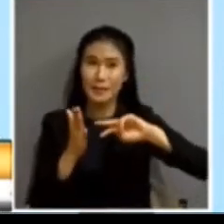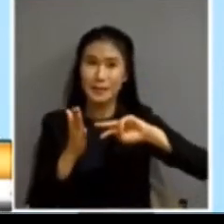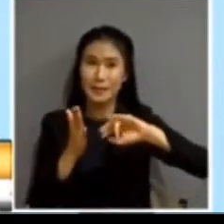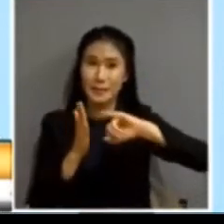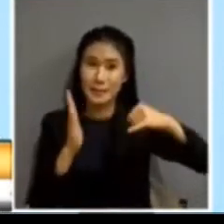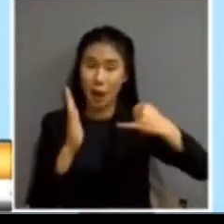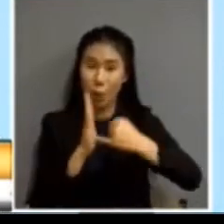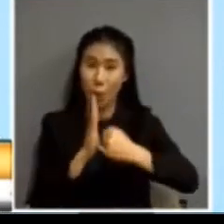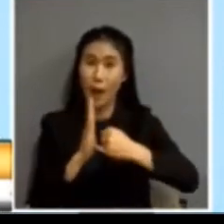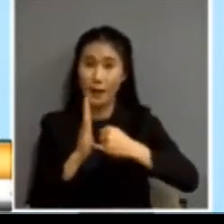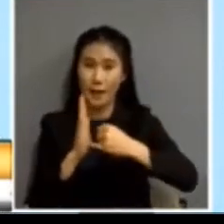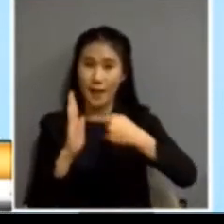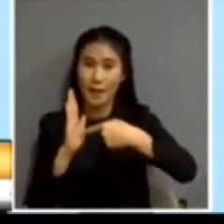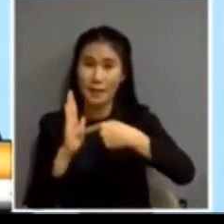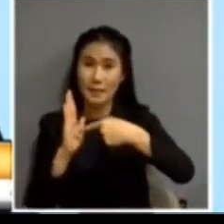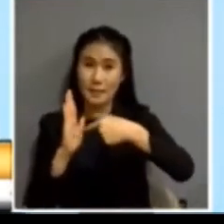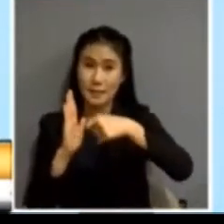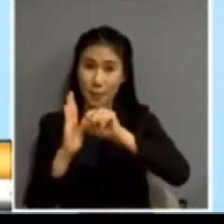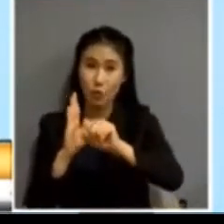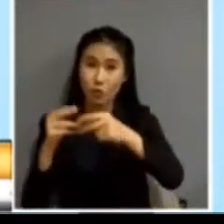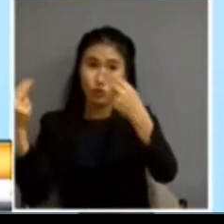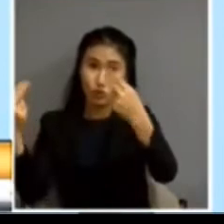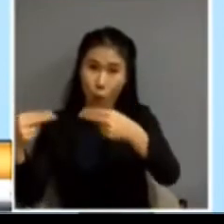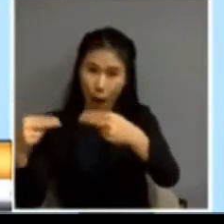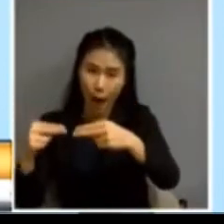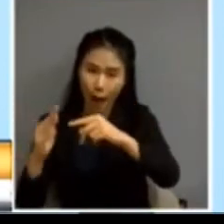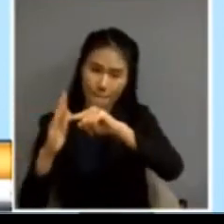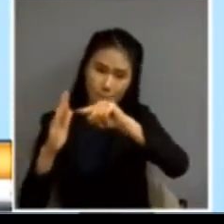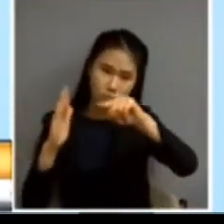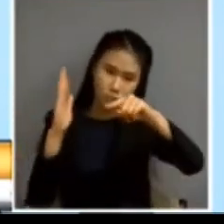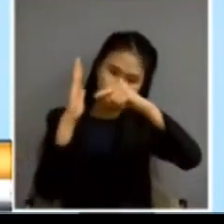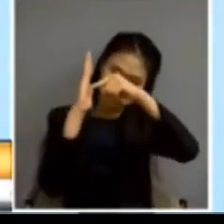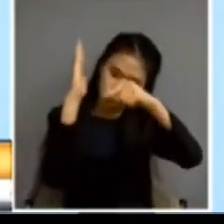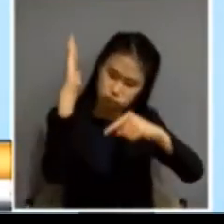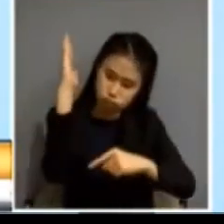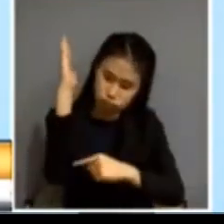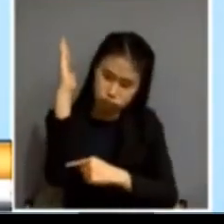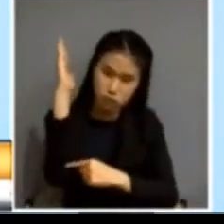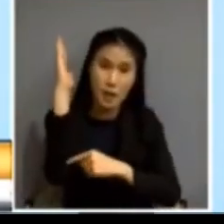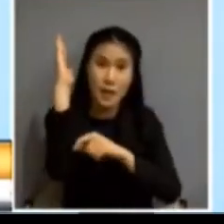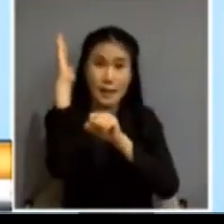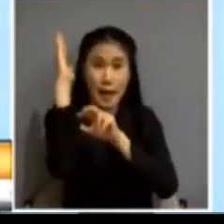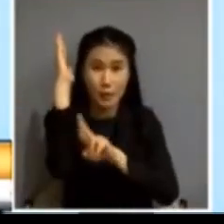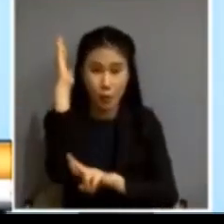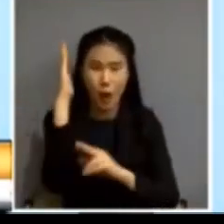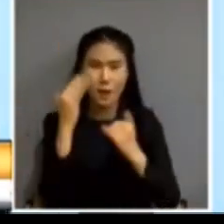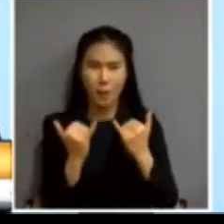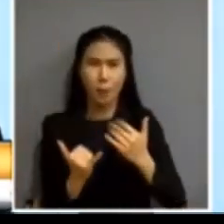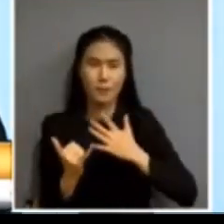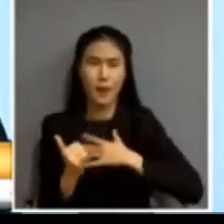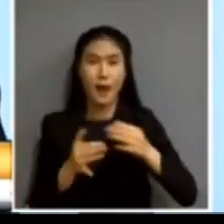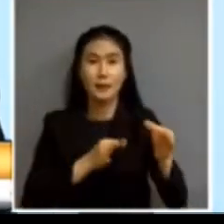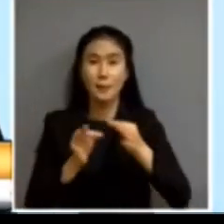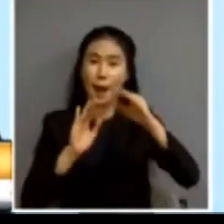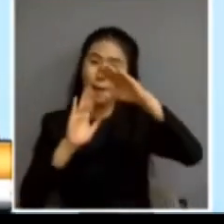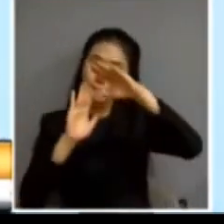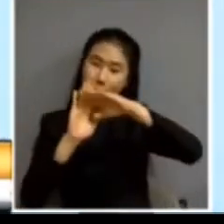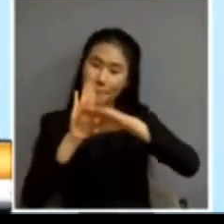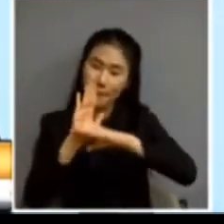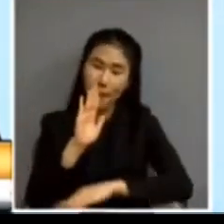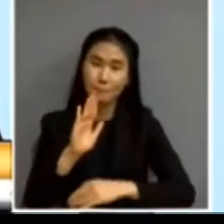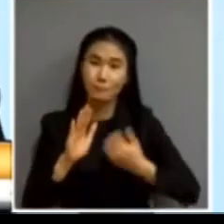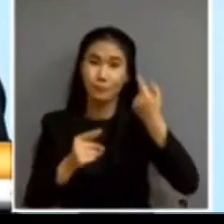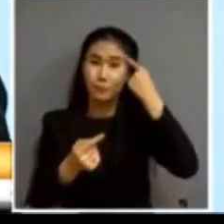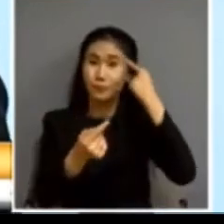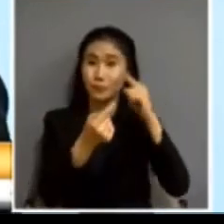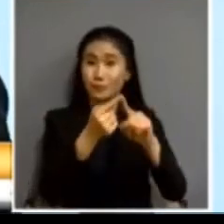ลงไปถึงนราธิวาสซึ่งผมจะขอตอบเป็นขั้นตอนดังนี้นะครับวัตถุประสง